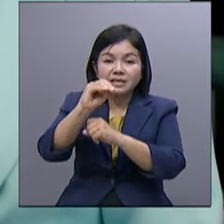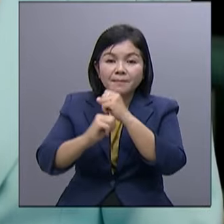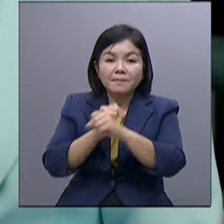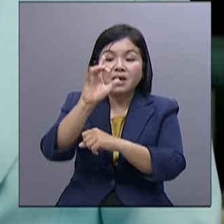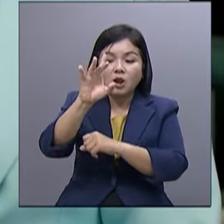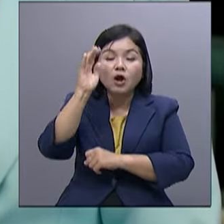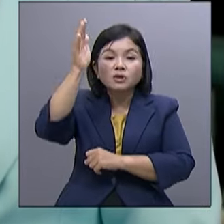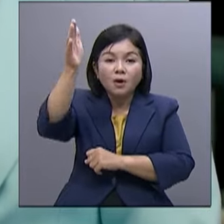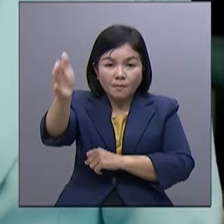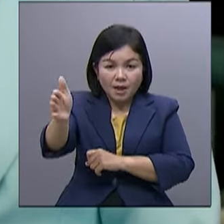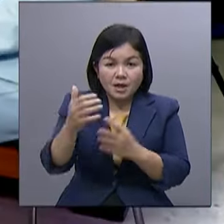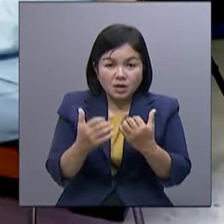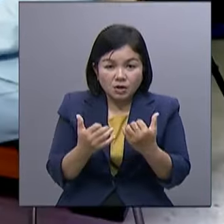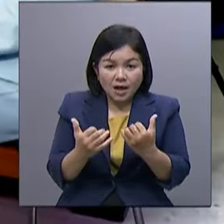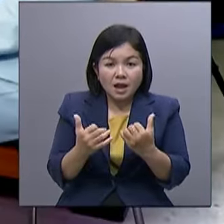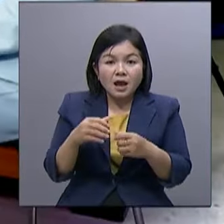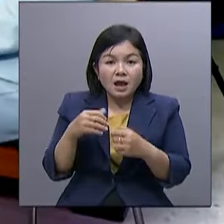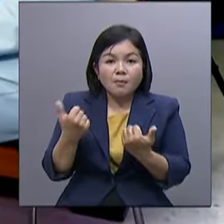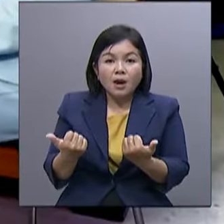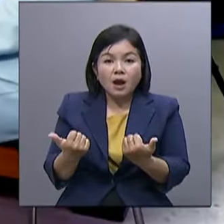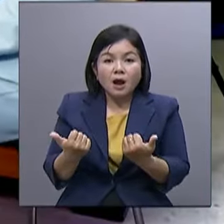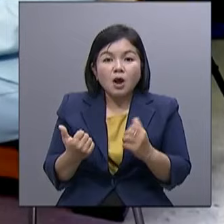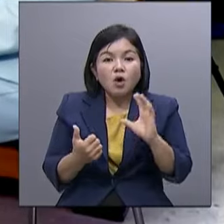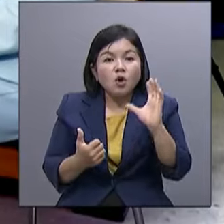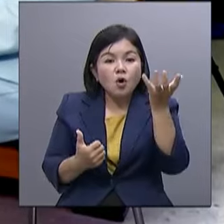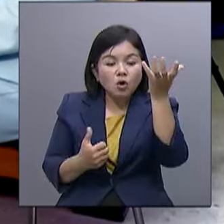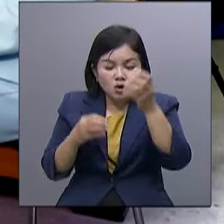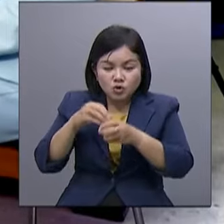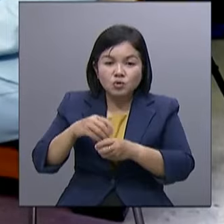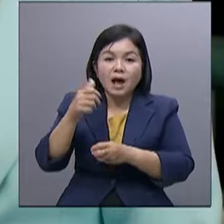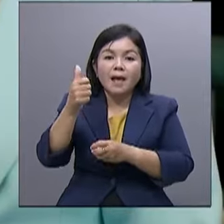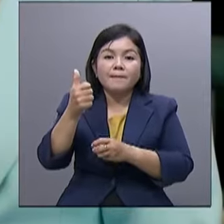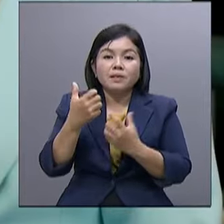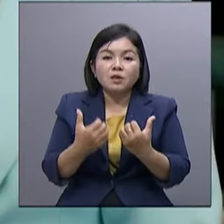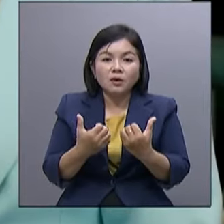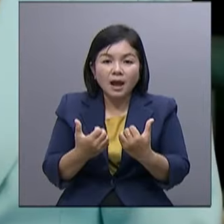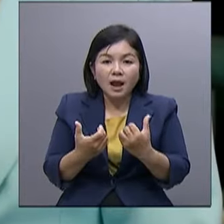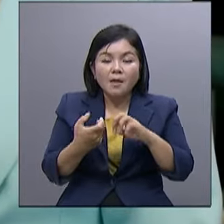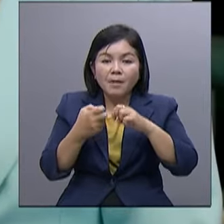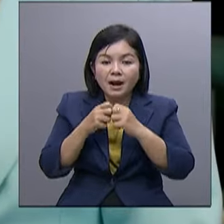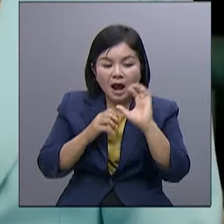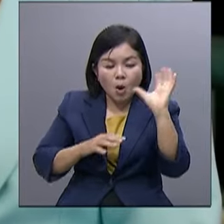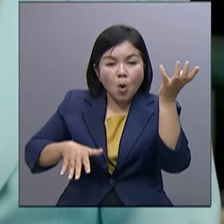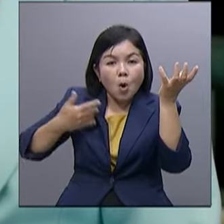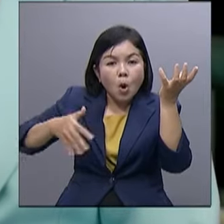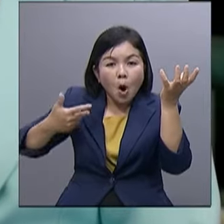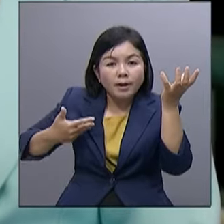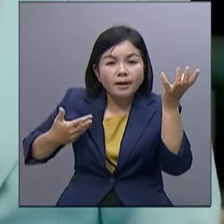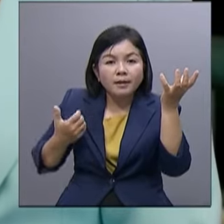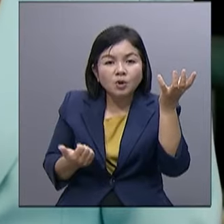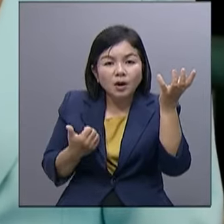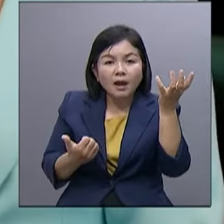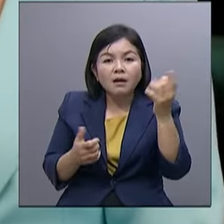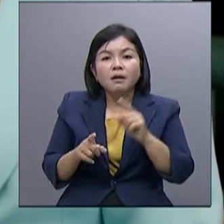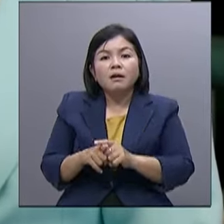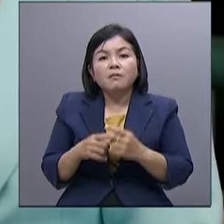ค่ะเพราะฉะนั้นขอแค่ 100ปีโลกก็รอดแล้วอปัญหาก็คือว่าโลกร้อนกลับมาถล่มสิ่งเหมือนกับเราสู้